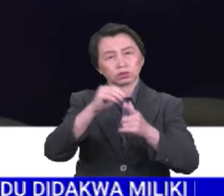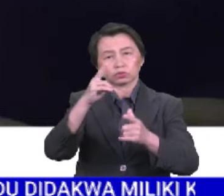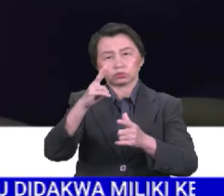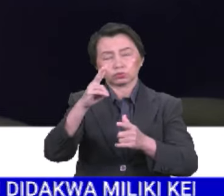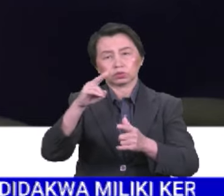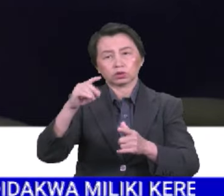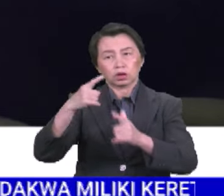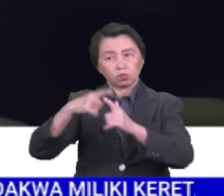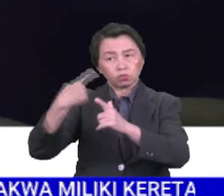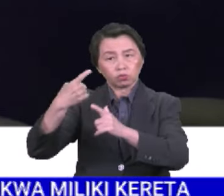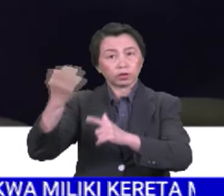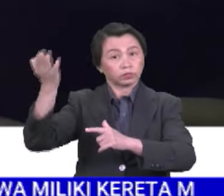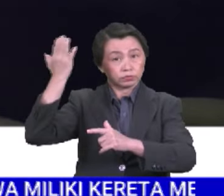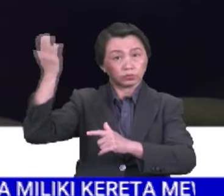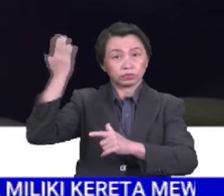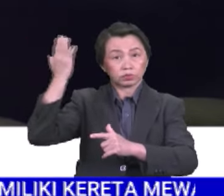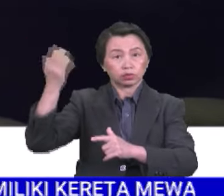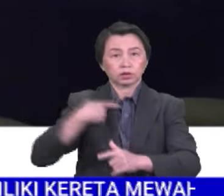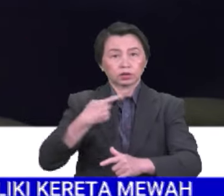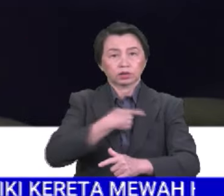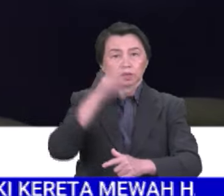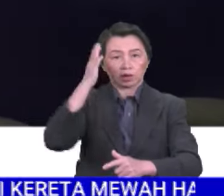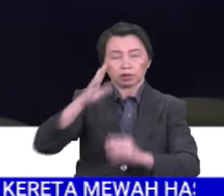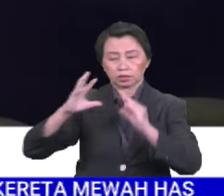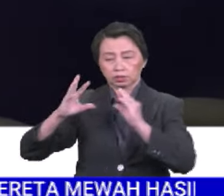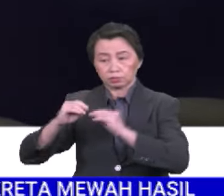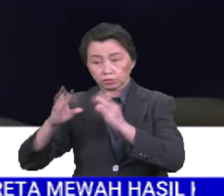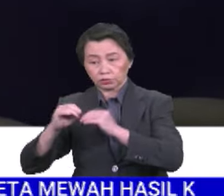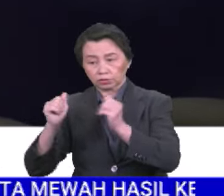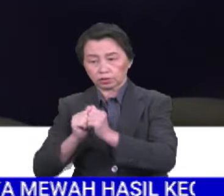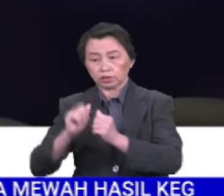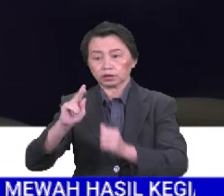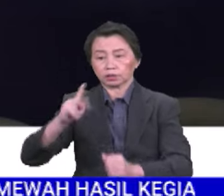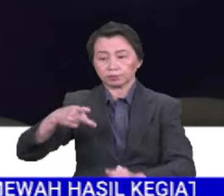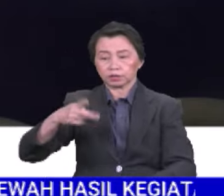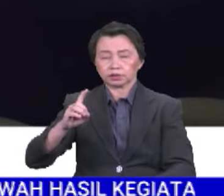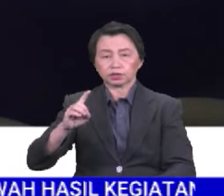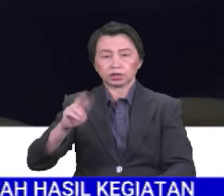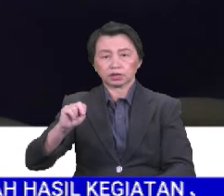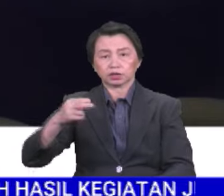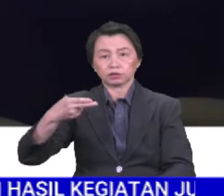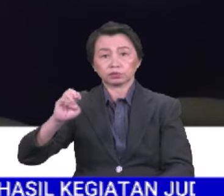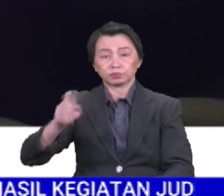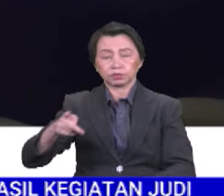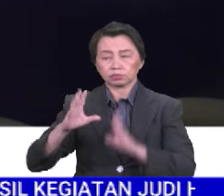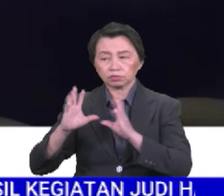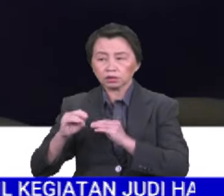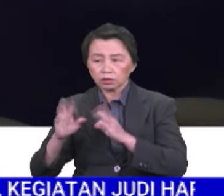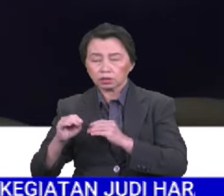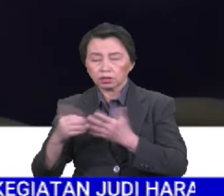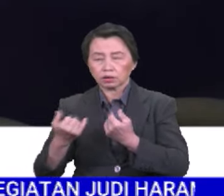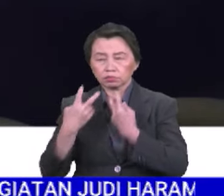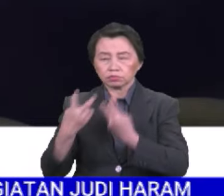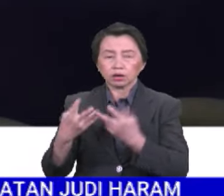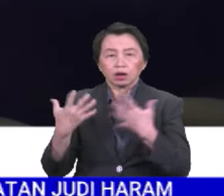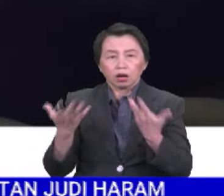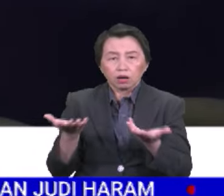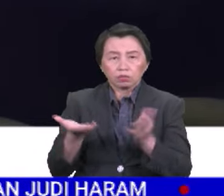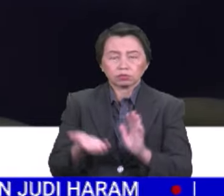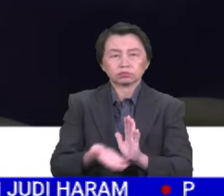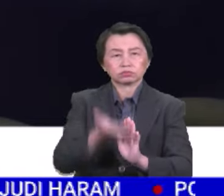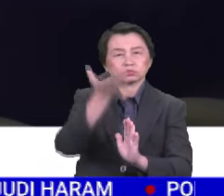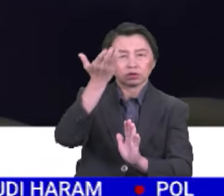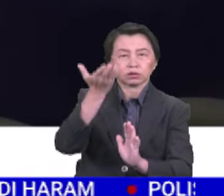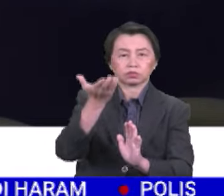So kita akan bermesyuarat besok dengan KPDN dan beberapa agensi yang lain untuk melihat isu kenaikan